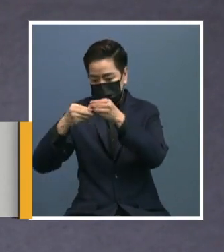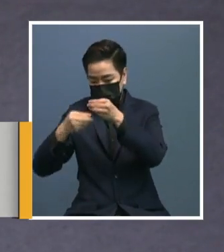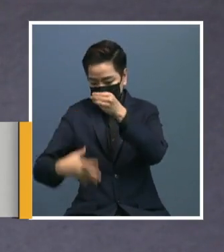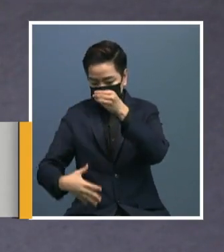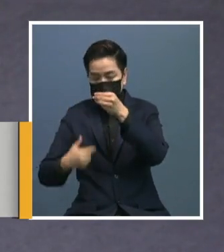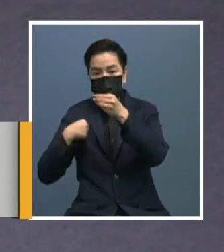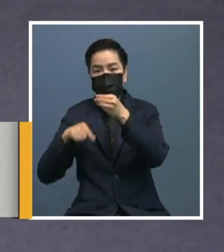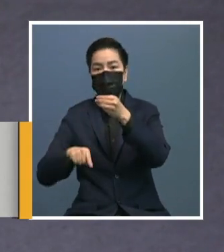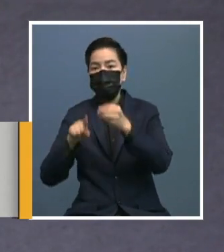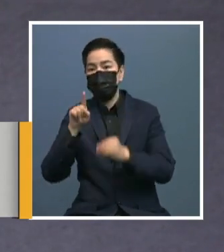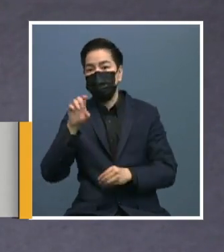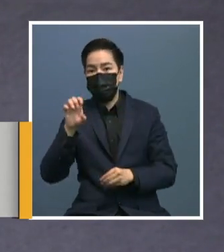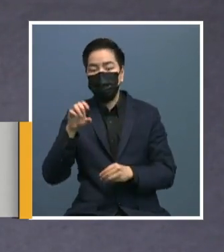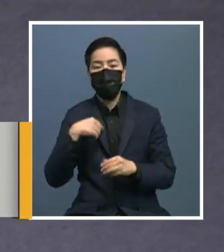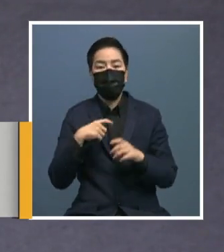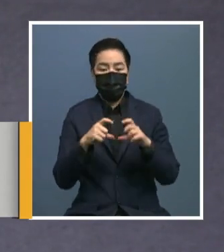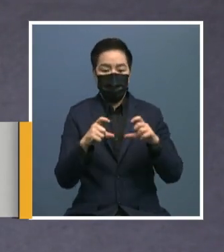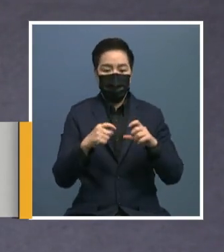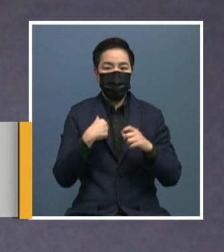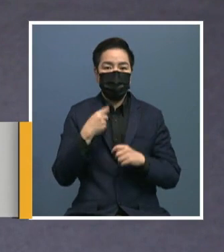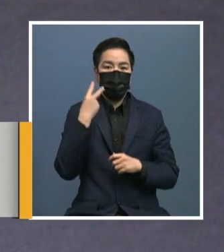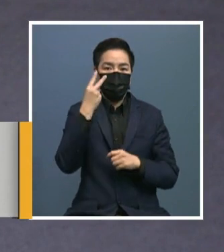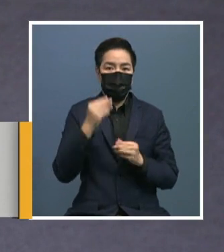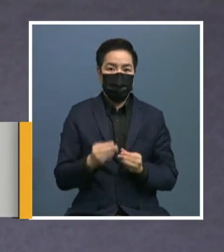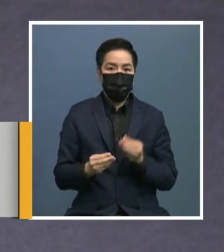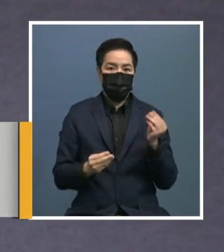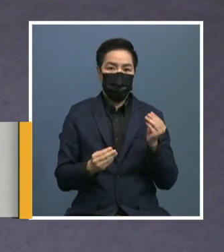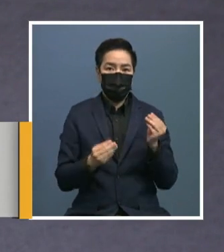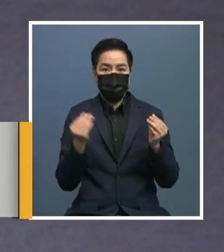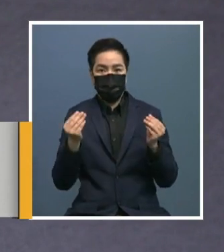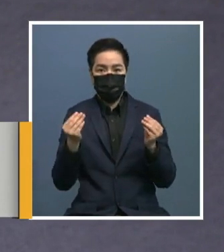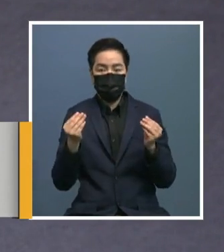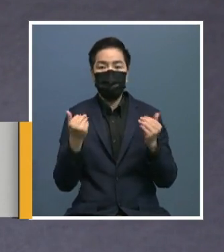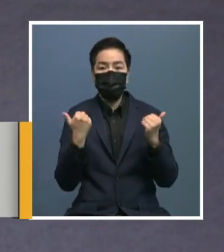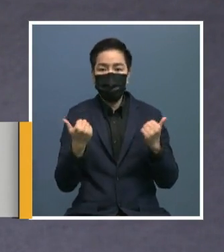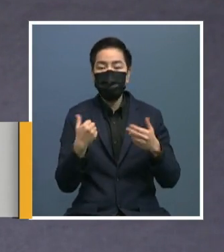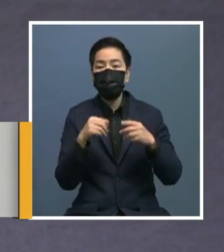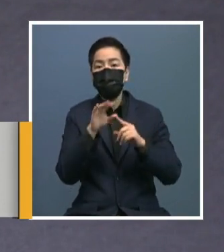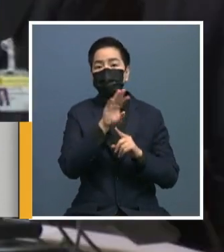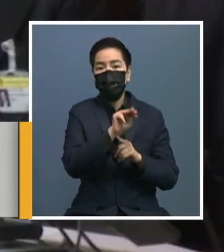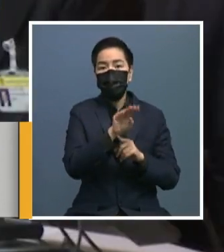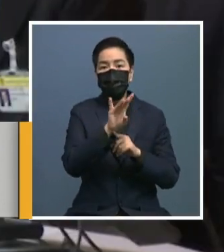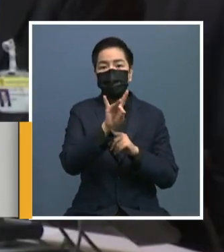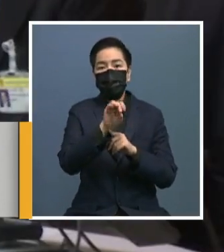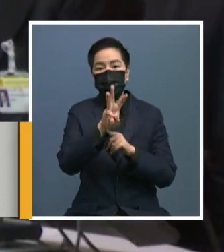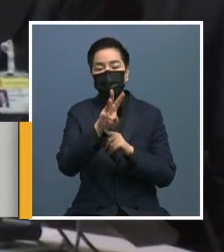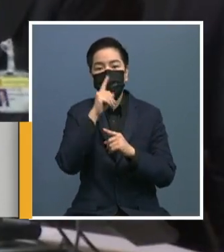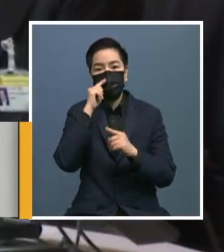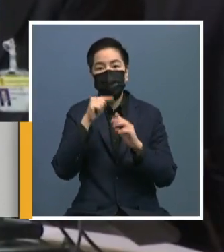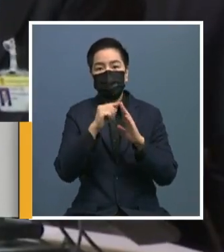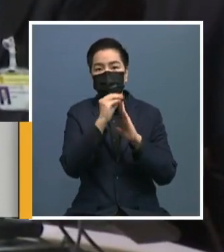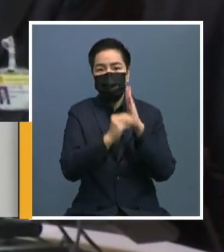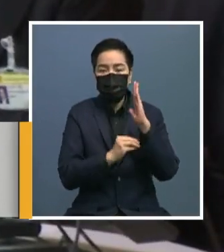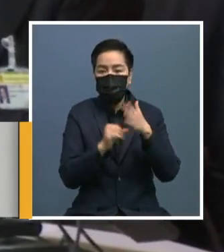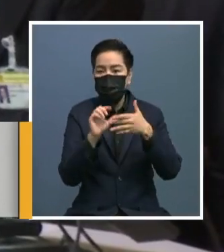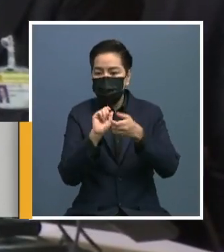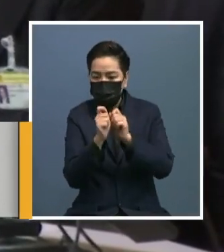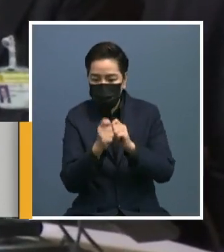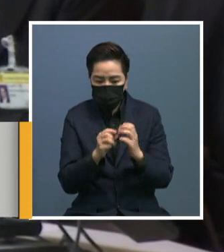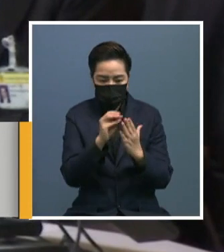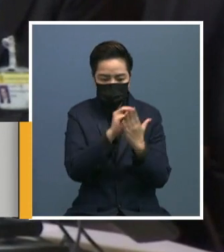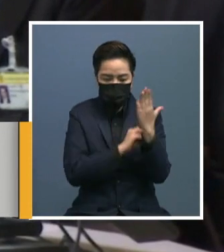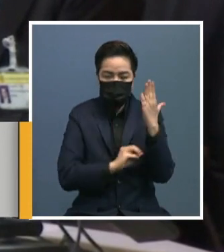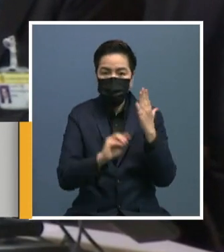ใบมาตรา 86ให้แก้ไขจำนวนสสให้สอดคล้องกับจำนวนเขต 400เขตมาตรา 91